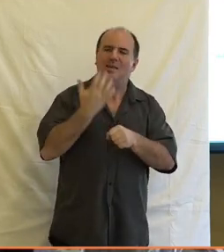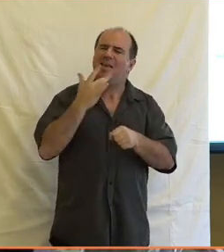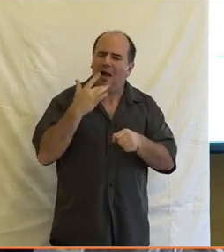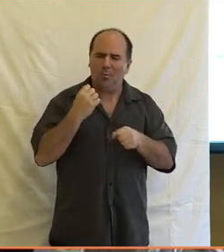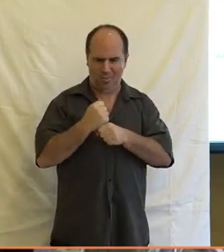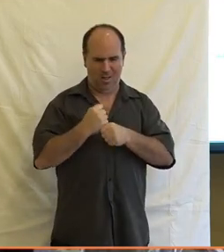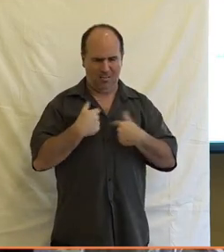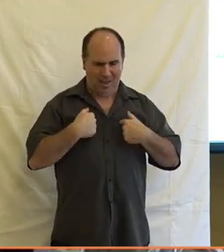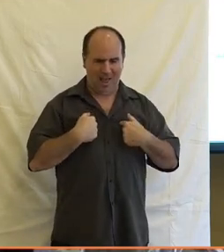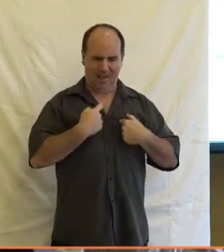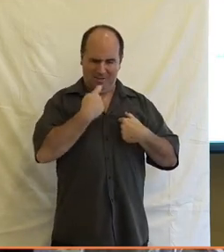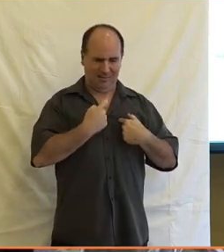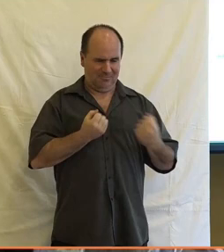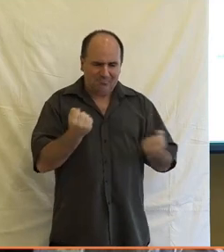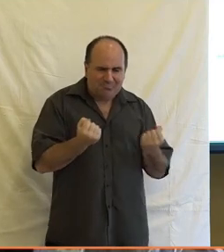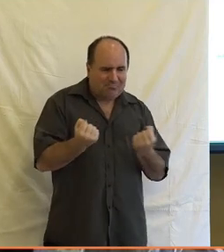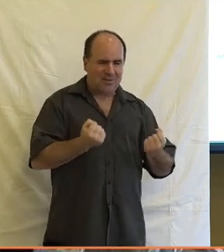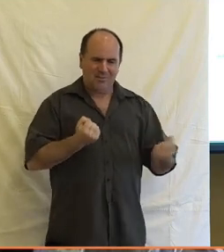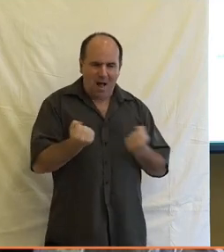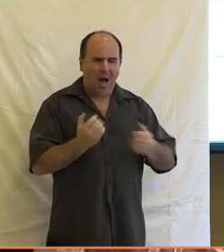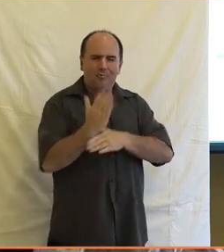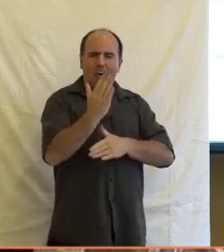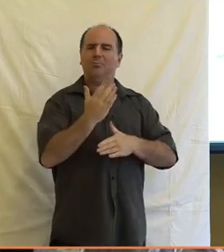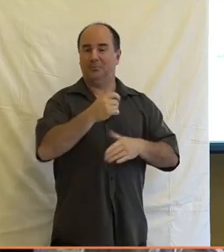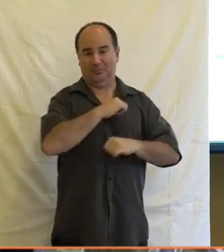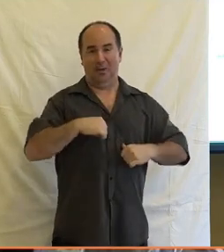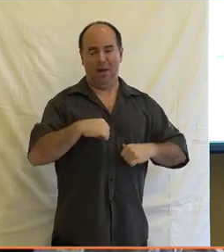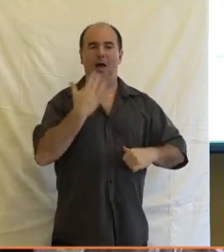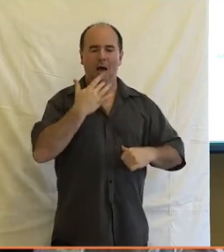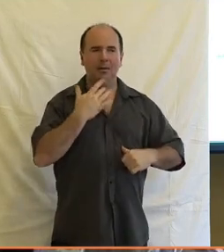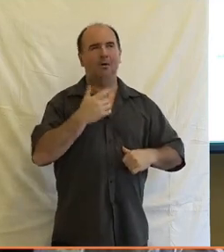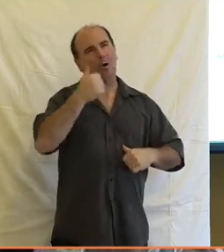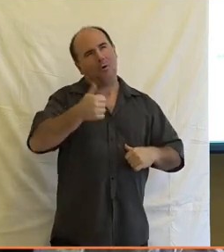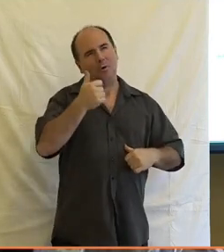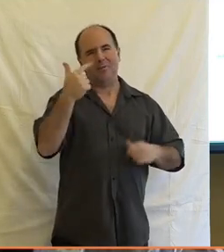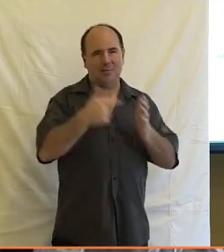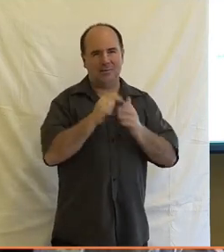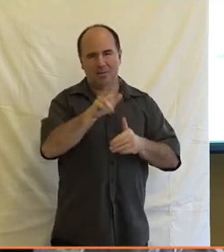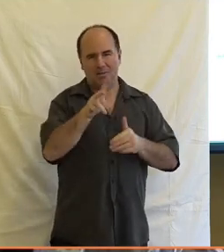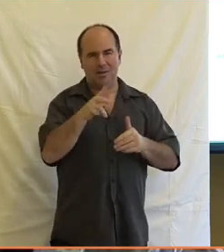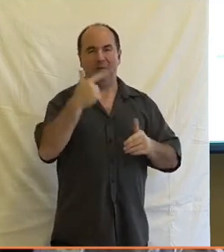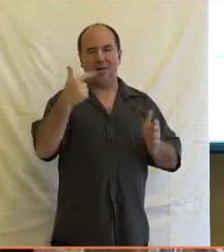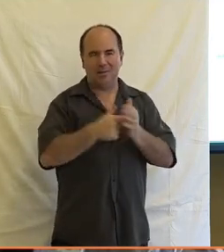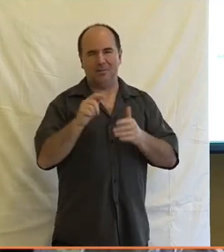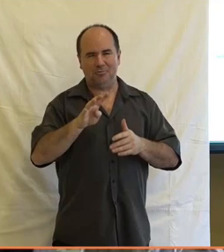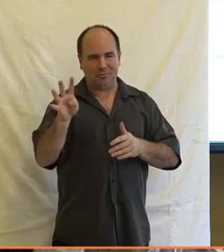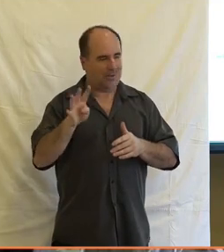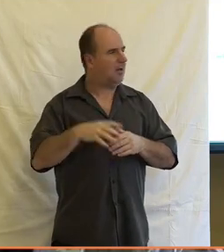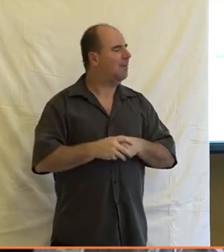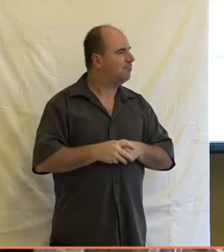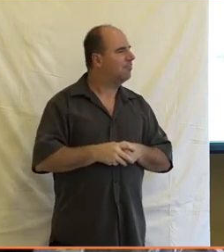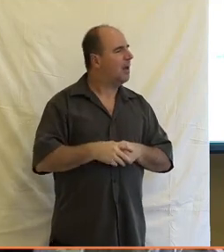psal asi vlastně rok 2003-2004 a já jsem si říkala, že by bylo dobré, kdybych alespoň na